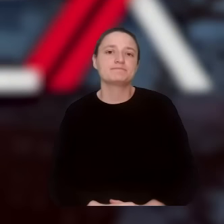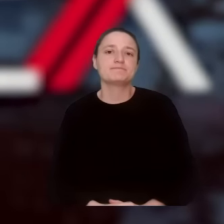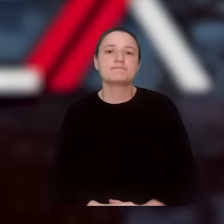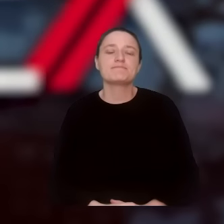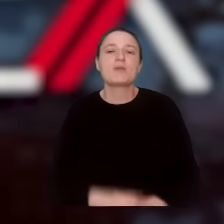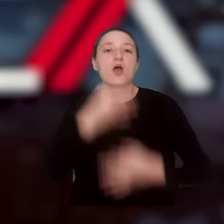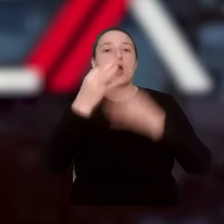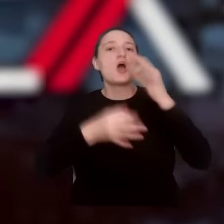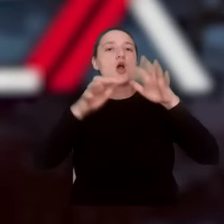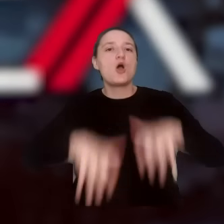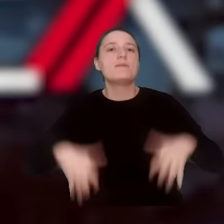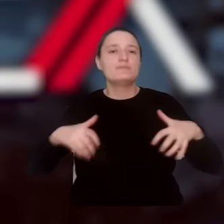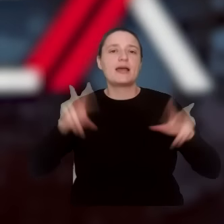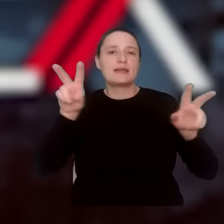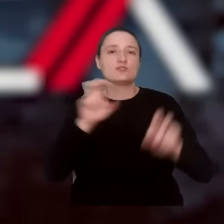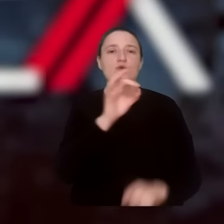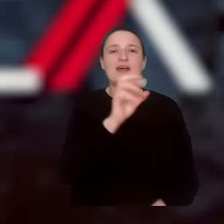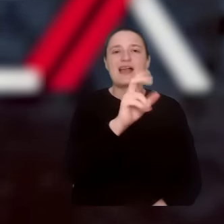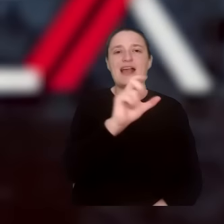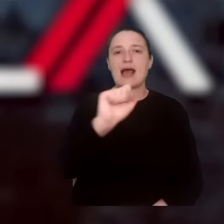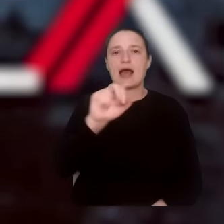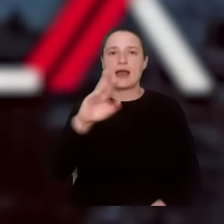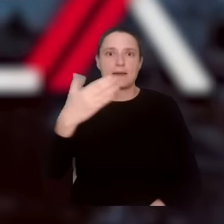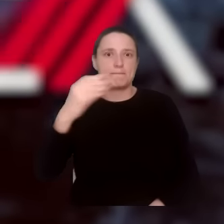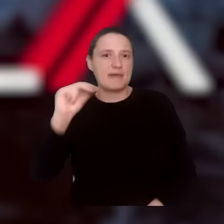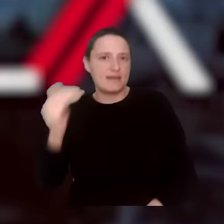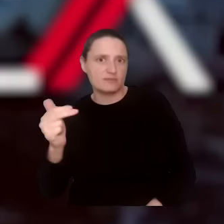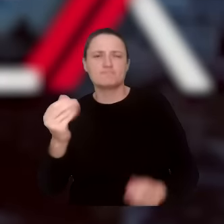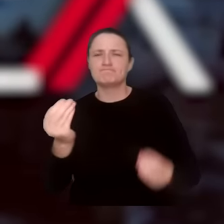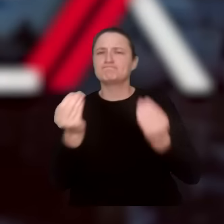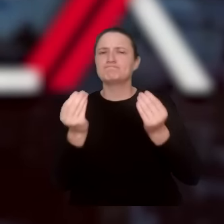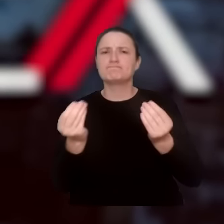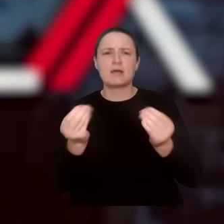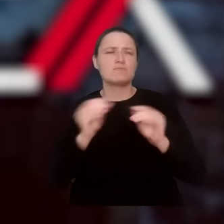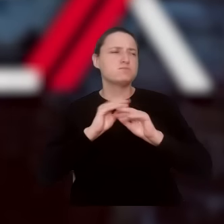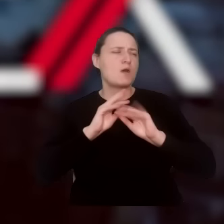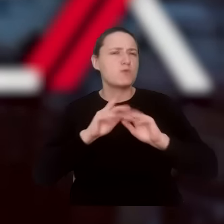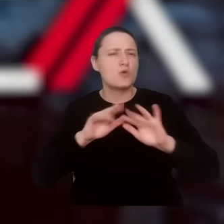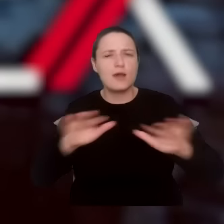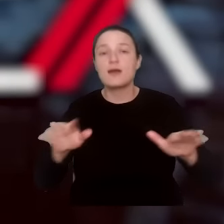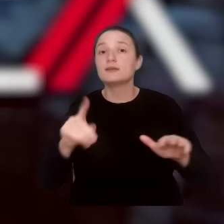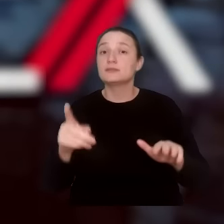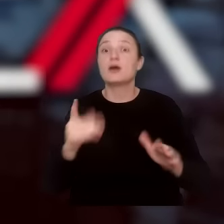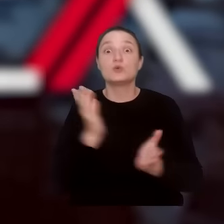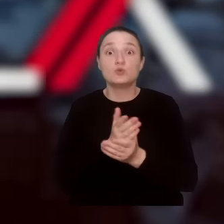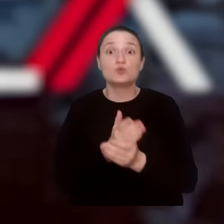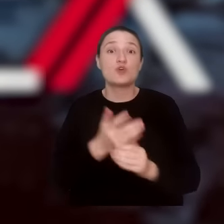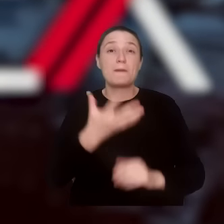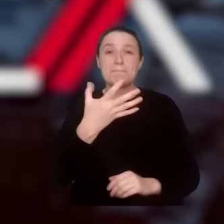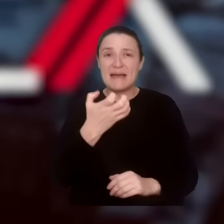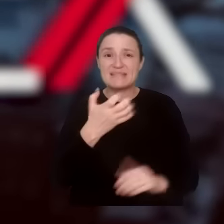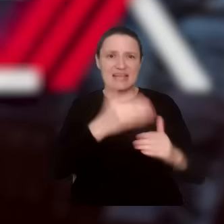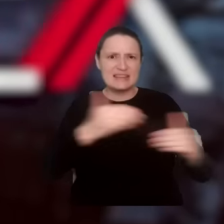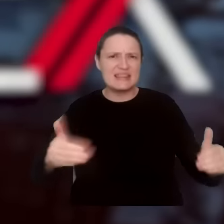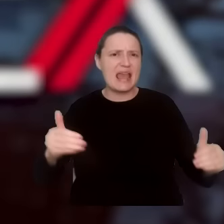jest za jedno z największych arcydzieł w historii muzyki. Jej popularność nie słabnie, o czym świadczy fakt, że wystawiło ją dotąd ponad 500 teatrów